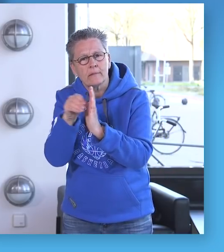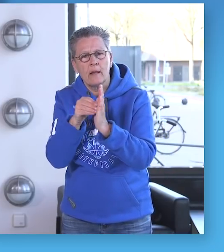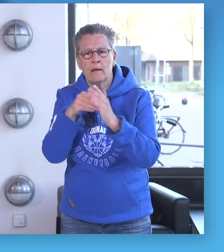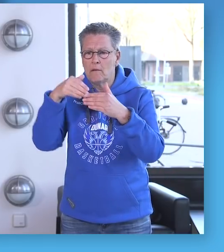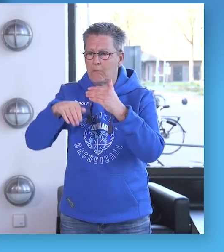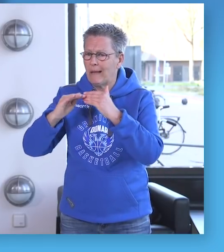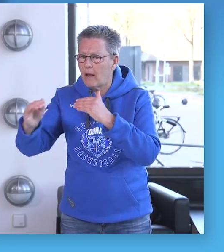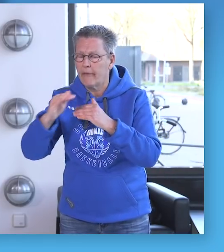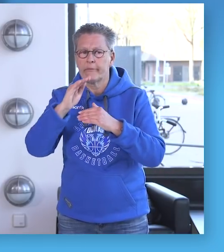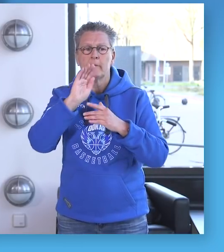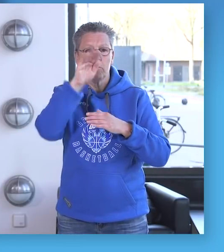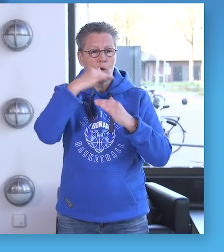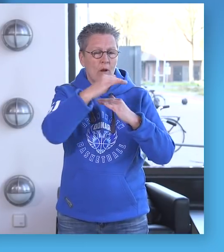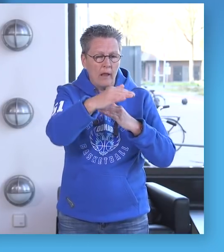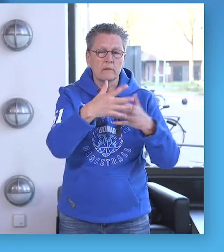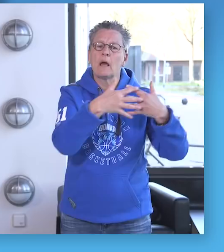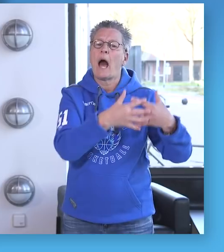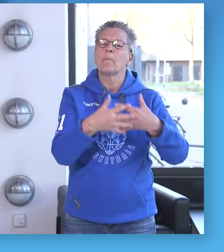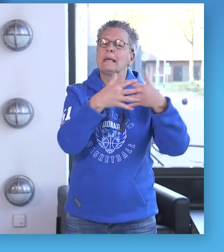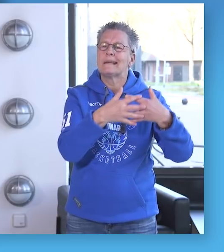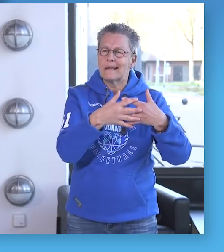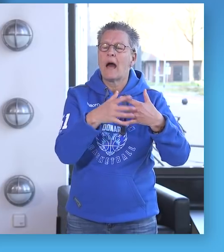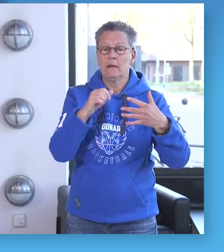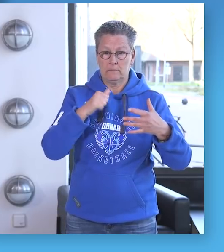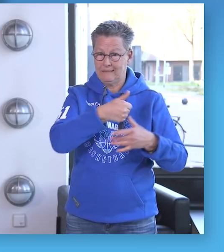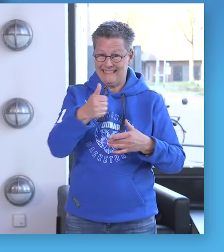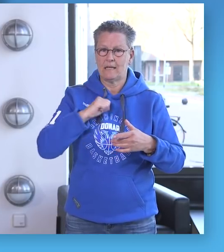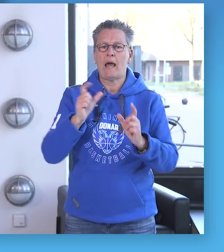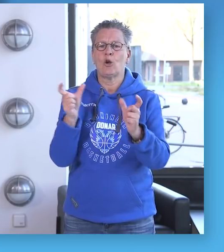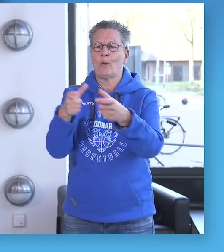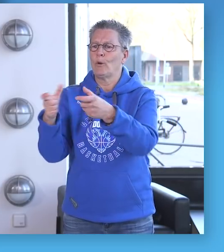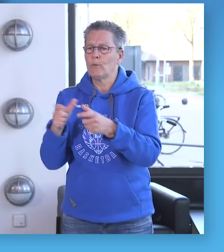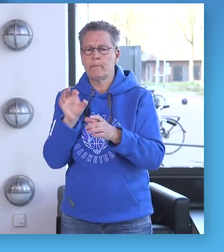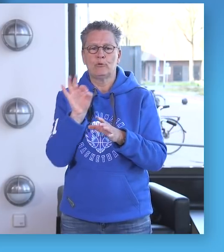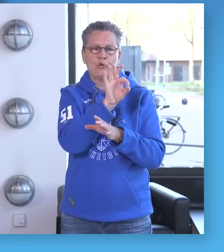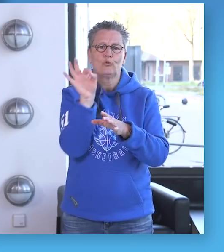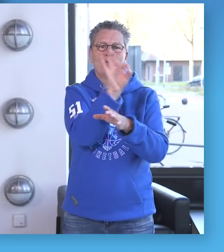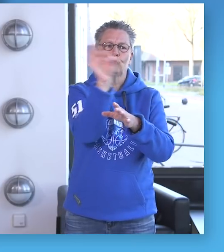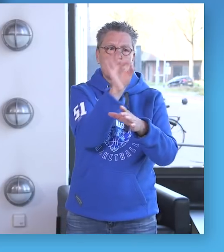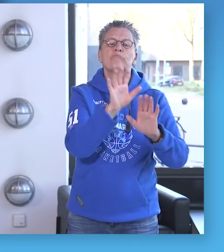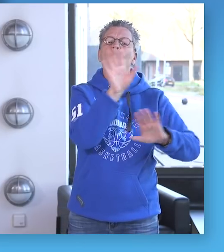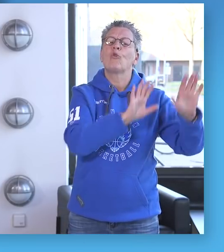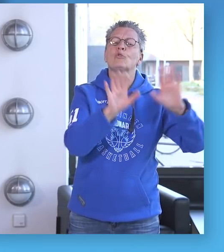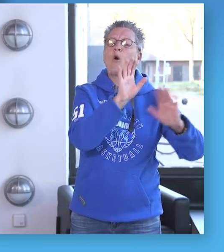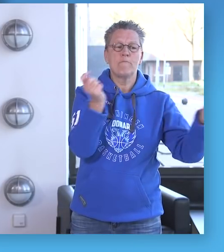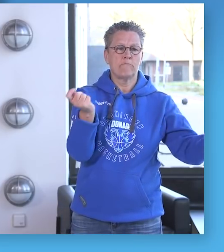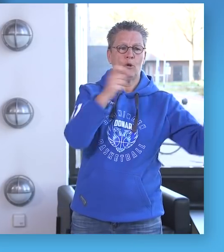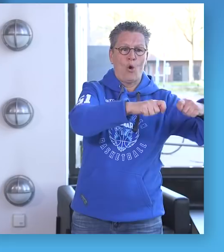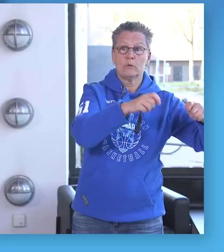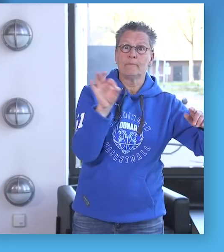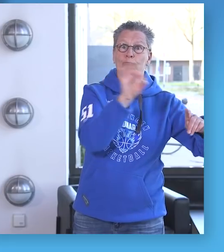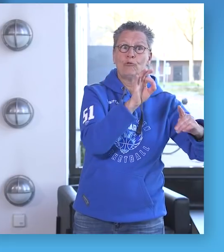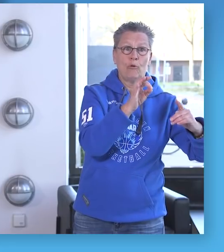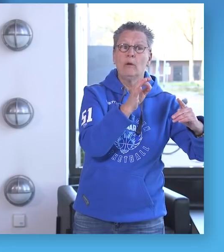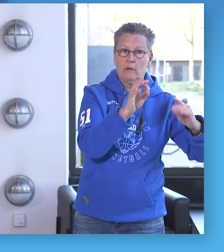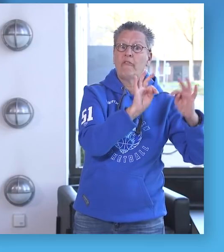Amerikanen die allemaal van alle clubs eigenlijk naar hun land terug wilden om te voorkomen dat er een totale lockdown kwam en ze niet naar hun familie zouden kunnen gaan in